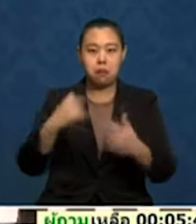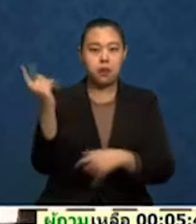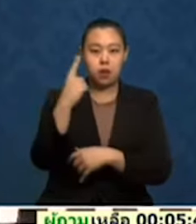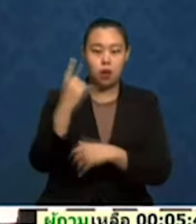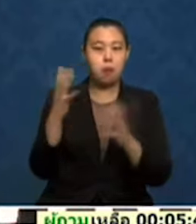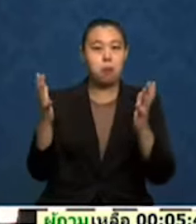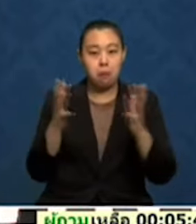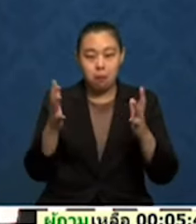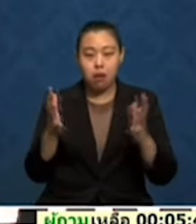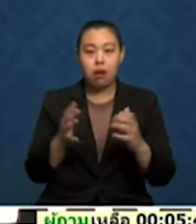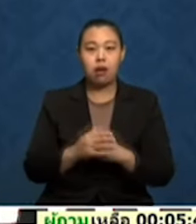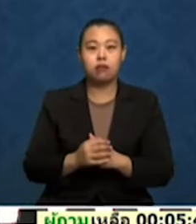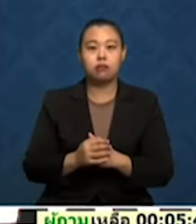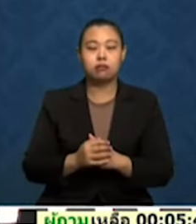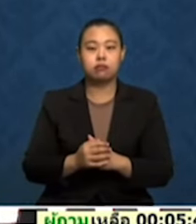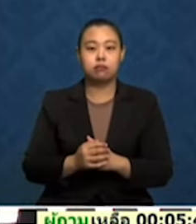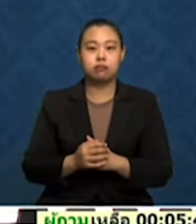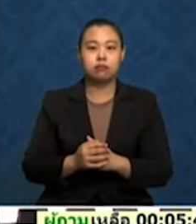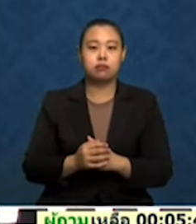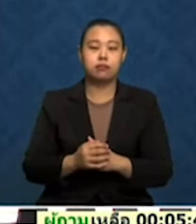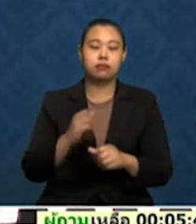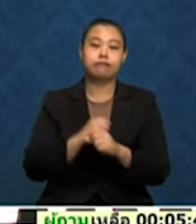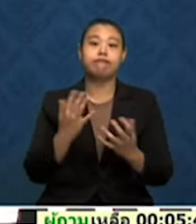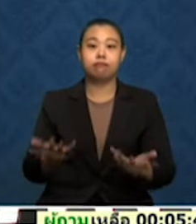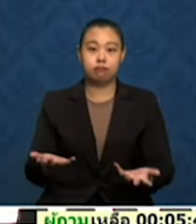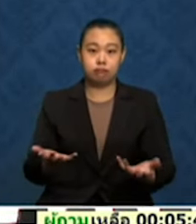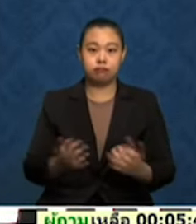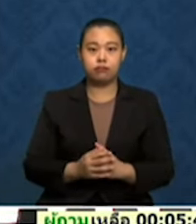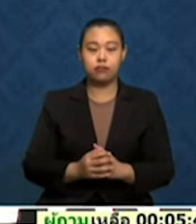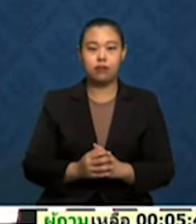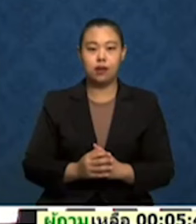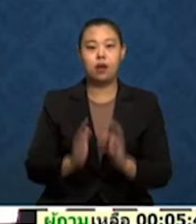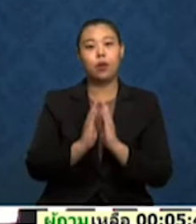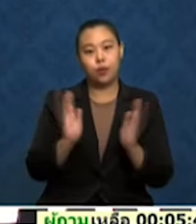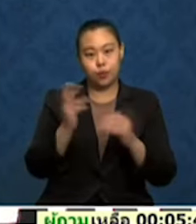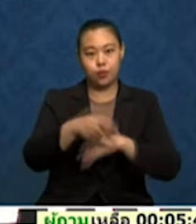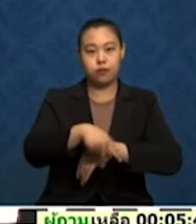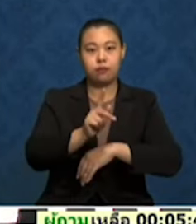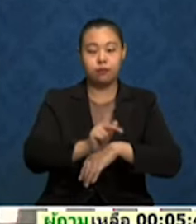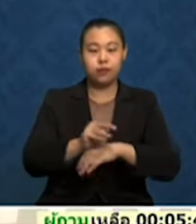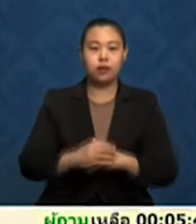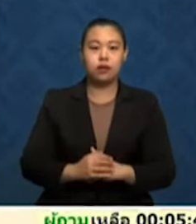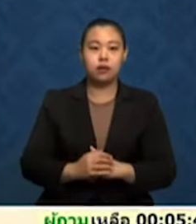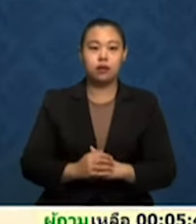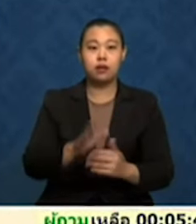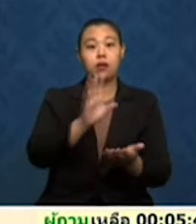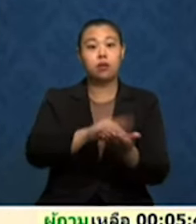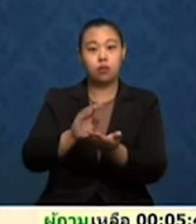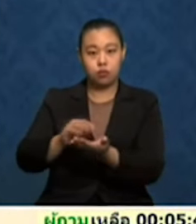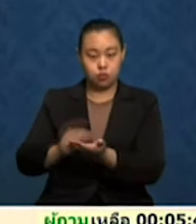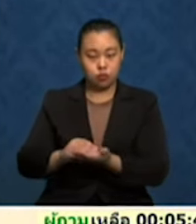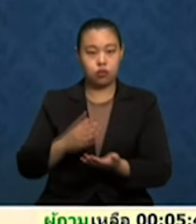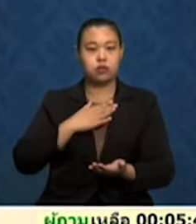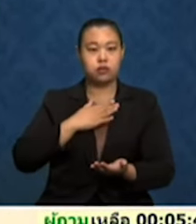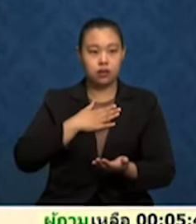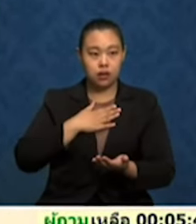านค่ะดิฉันก็ต้องบอกว่าในสิ่งที่ดิฉันได้ชี้แจงแล้วก็นำข้อมูลมาให้เนี่ยค่ะชัดเจ